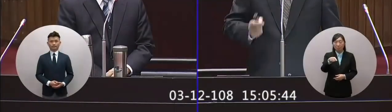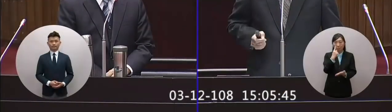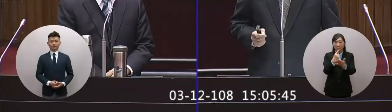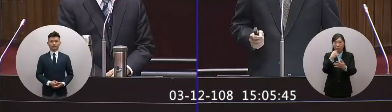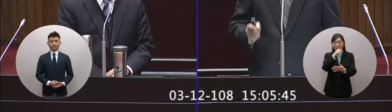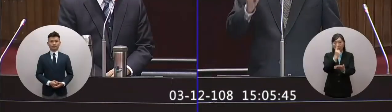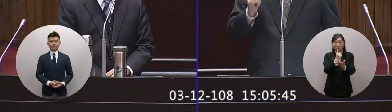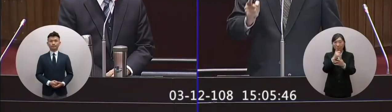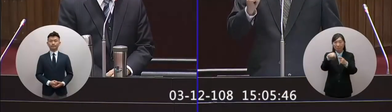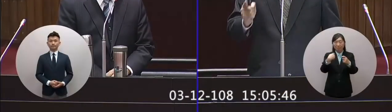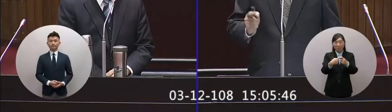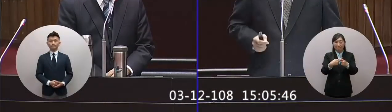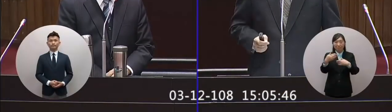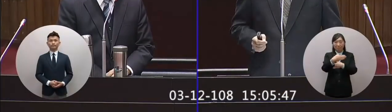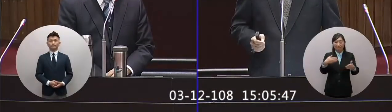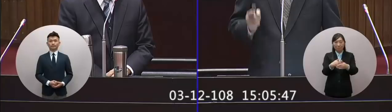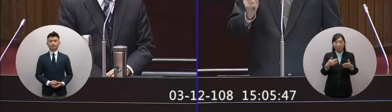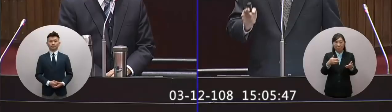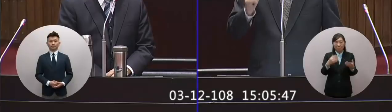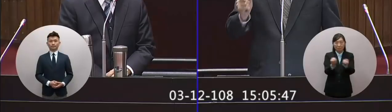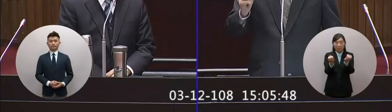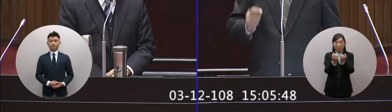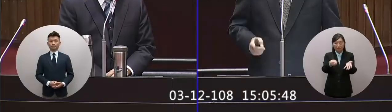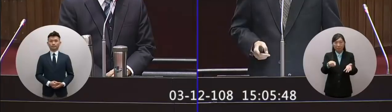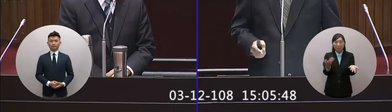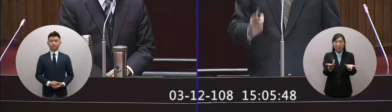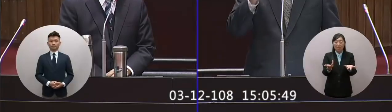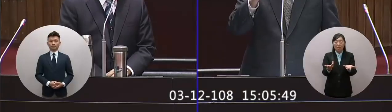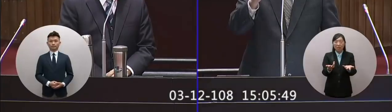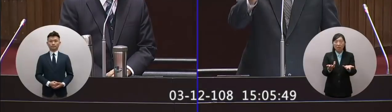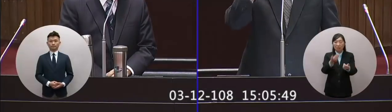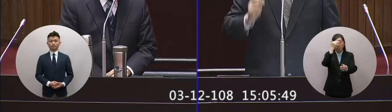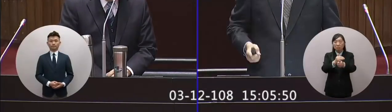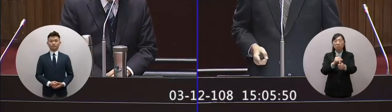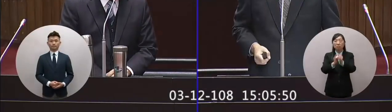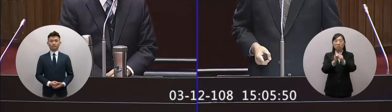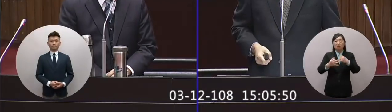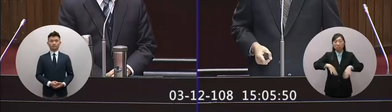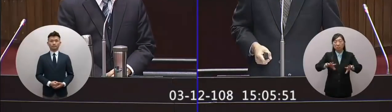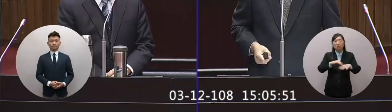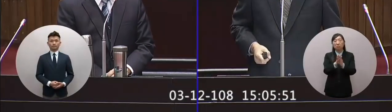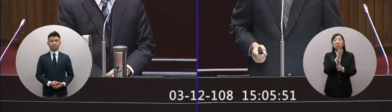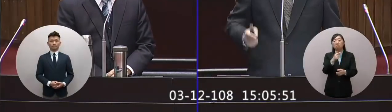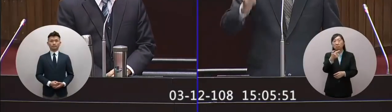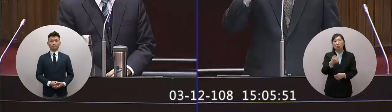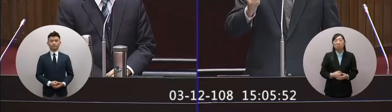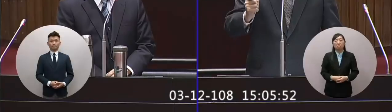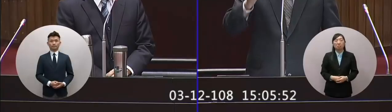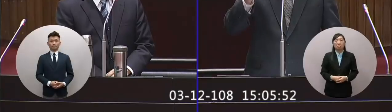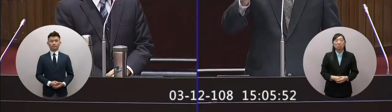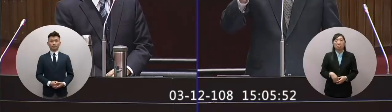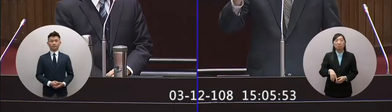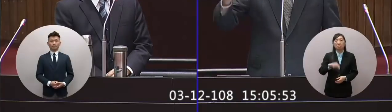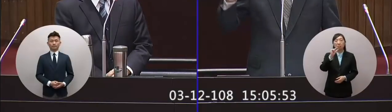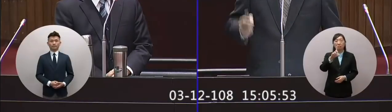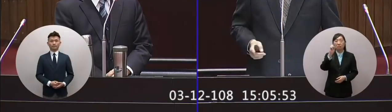每年光交通事故所造成的社会的成本，就是一条高铁，就是我们的